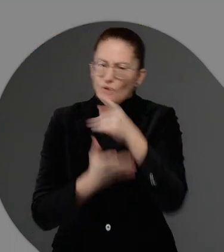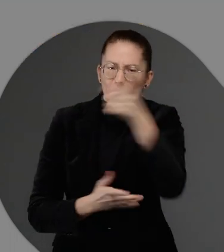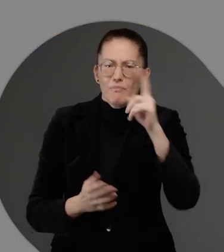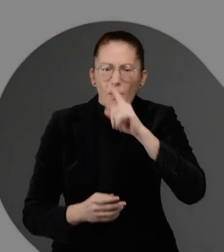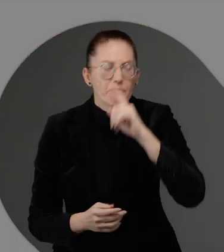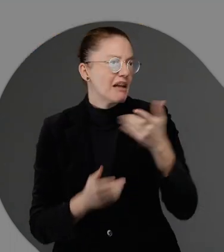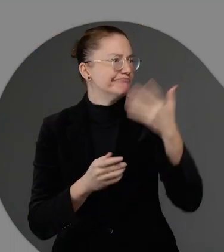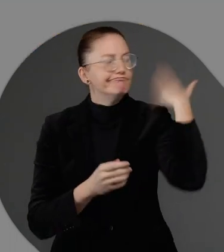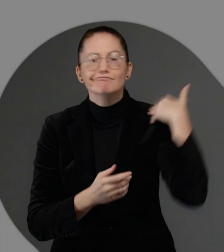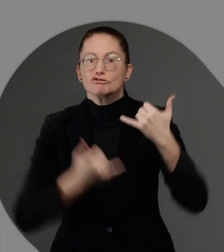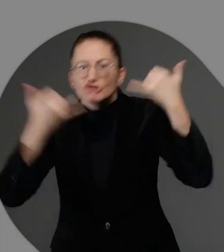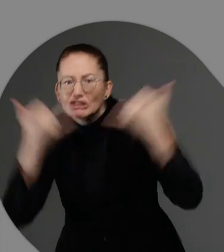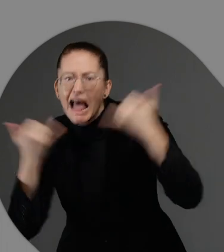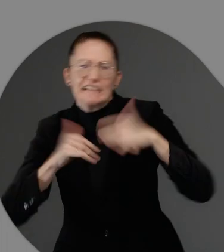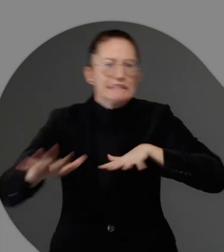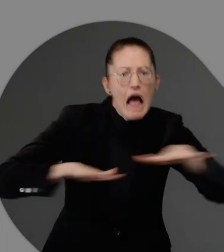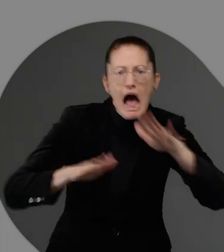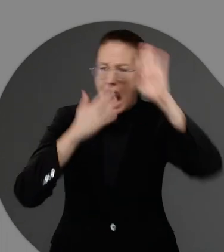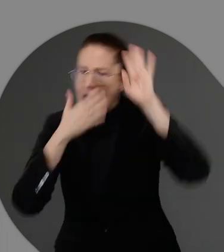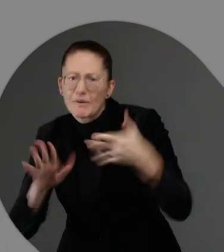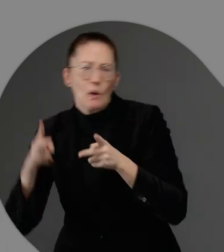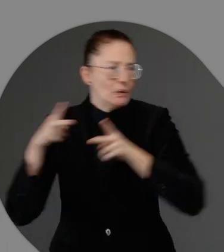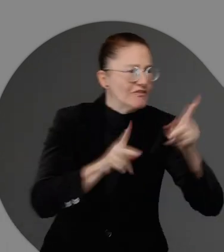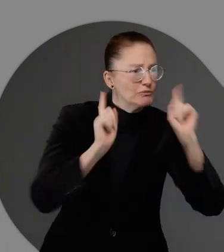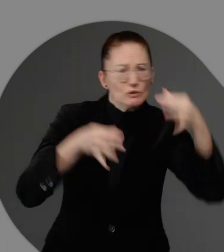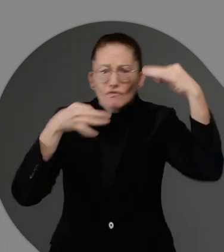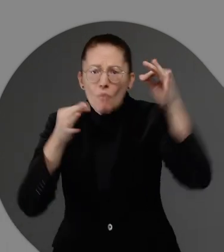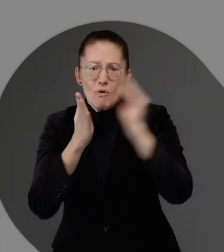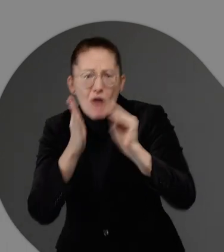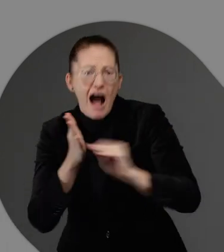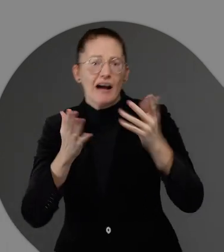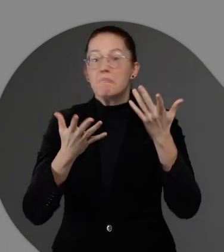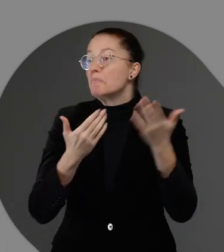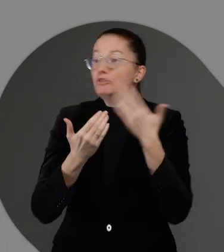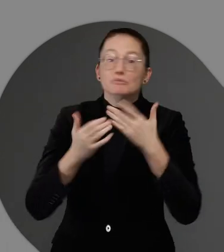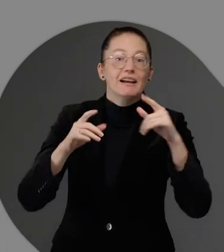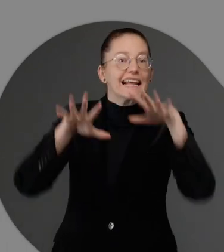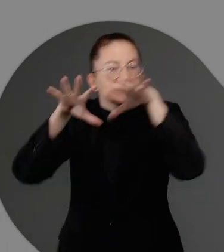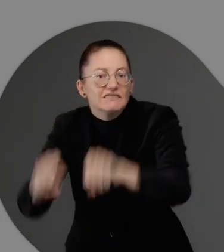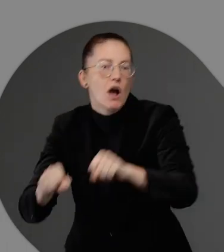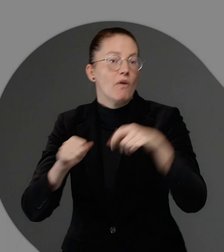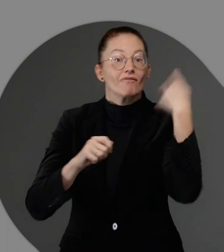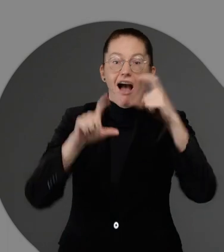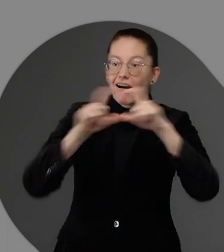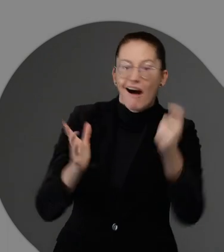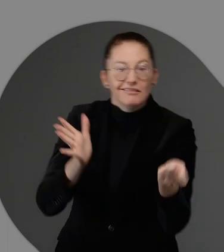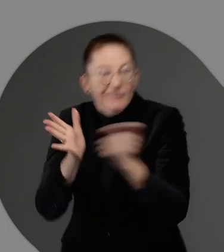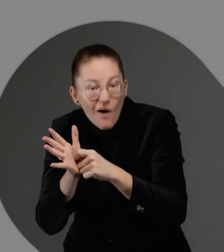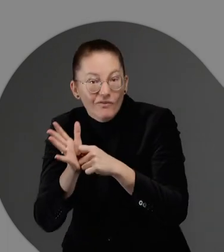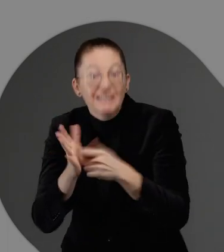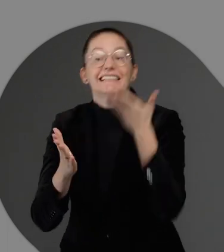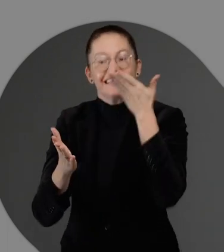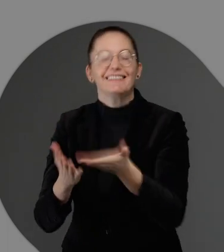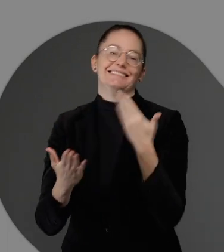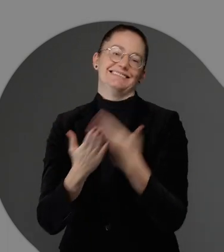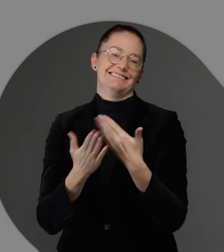haben, gestresst, unter Zeitdruck, abgelenkt oder unterwegs ein Formular auszufüllen, zum Beispiel um eine Reservierung zu machen oder eine